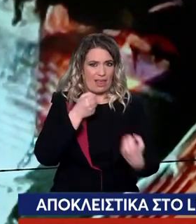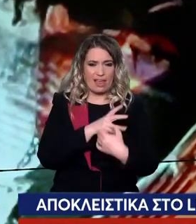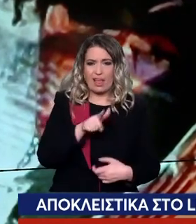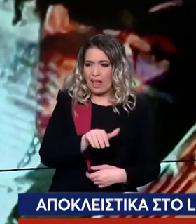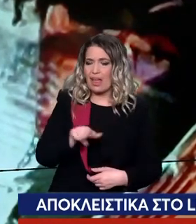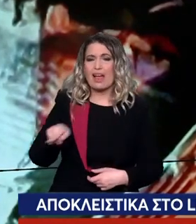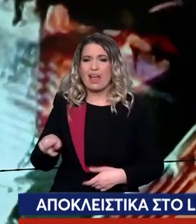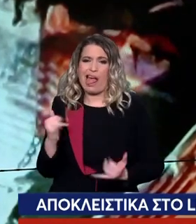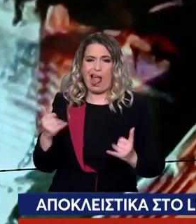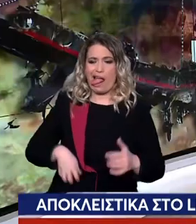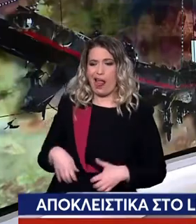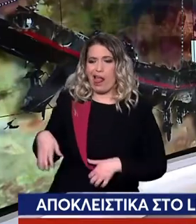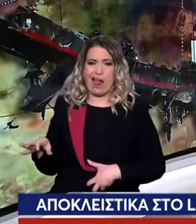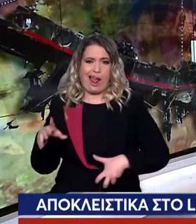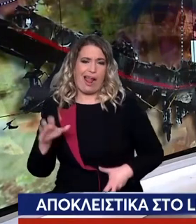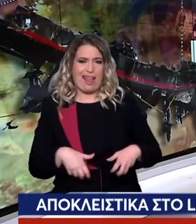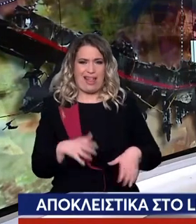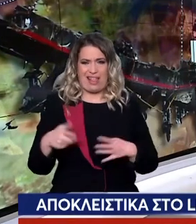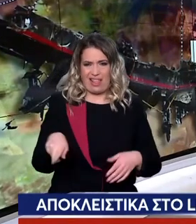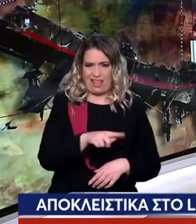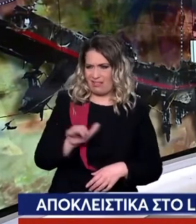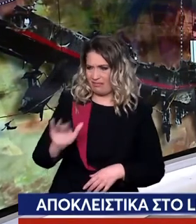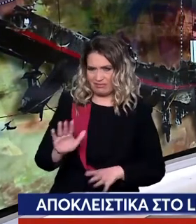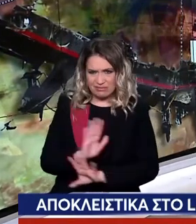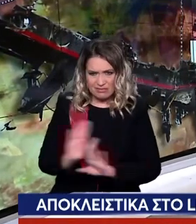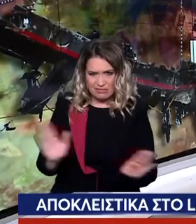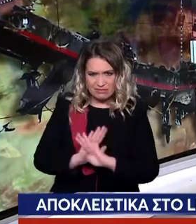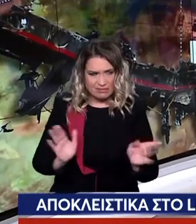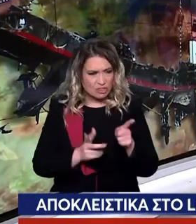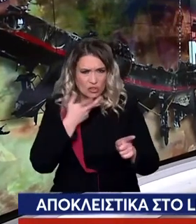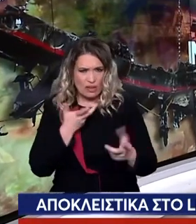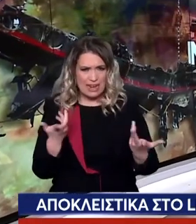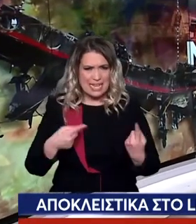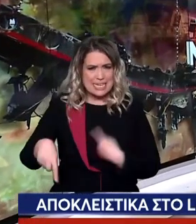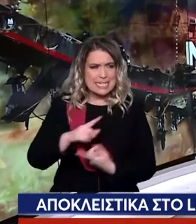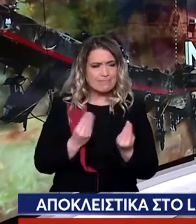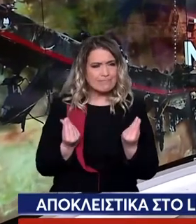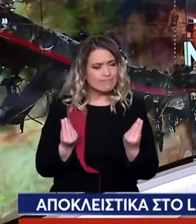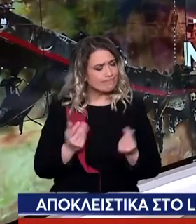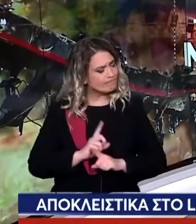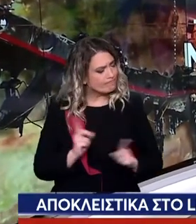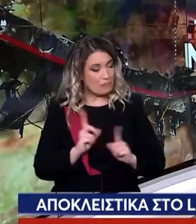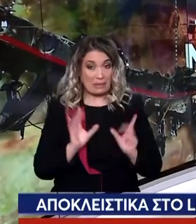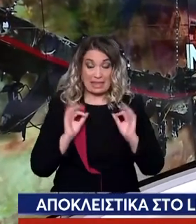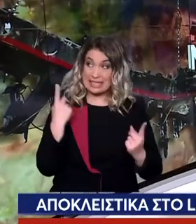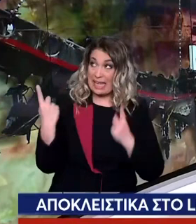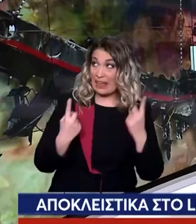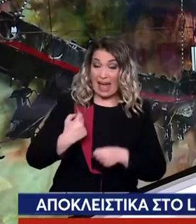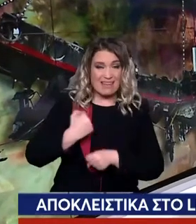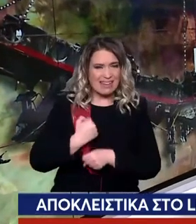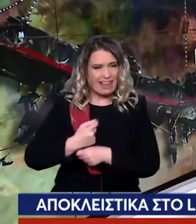είναι μία έννοια συνυφασμένη με την καθημερινότητα δεν μπορεί σε μία στιγμή εργασίας να